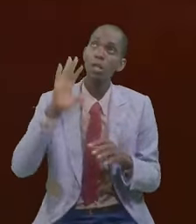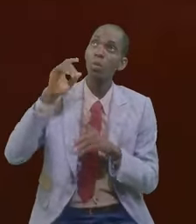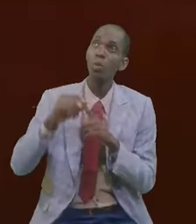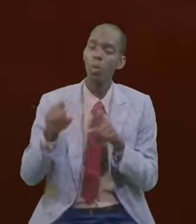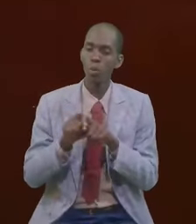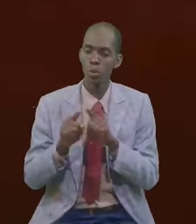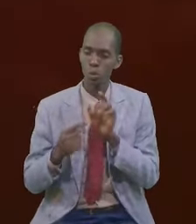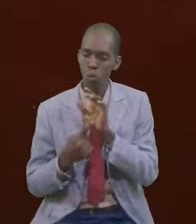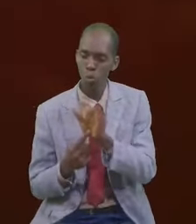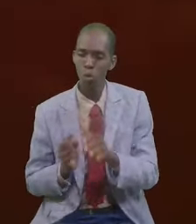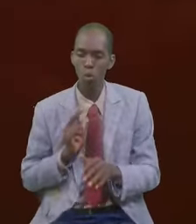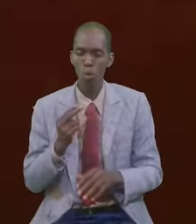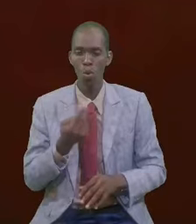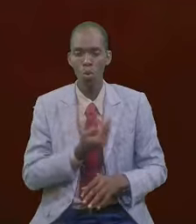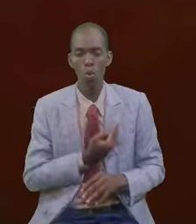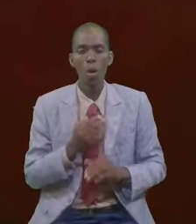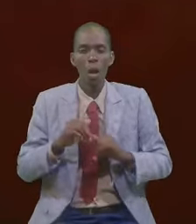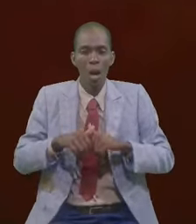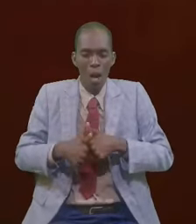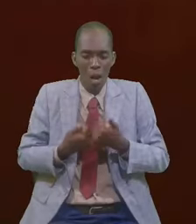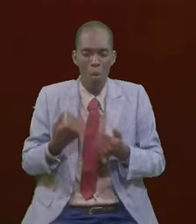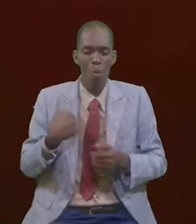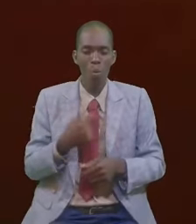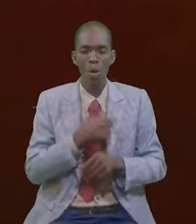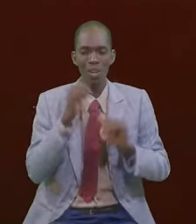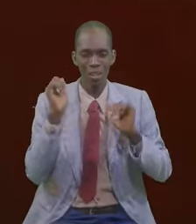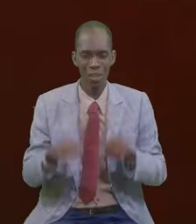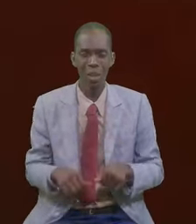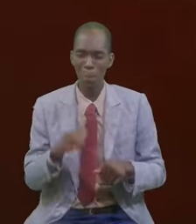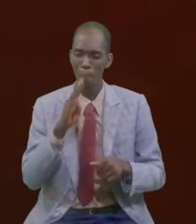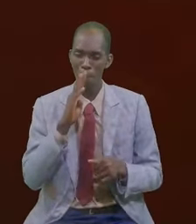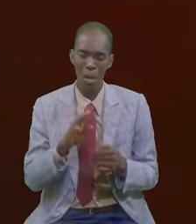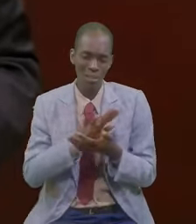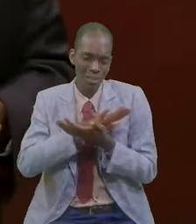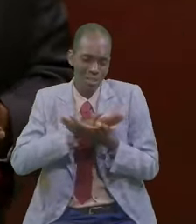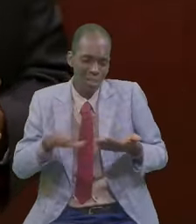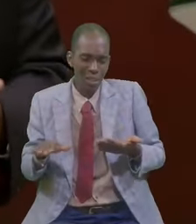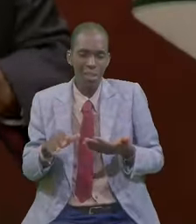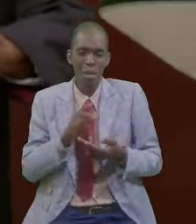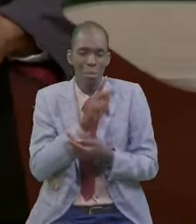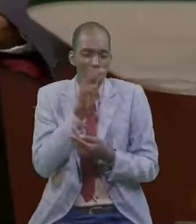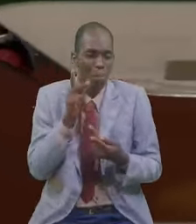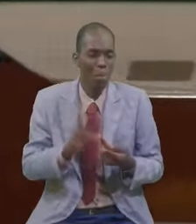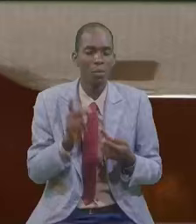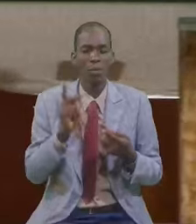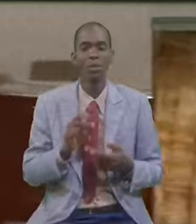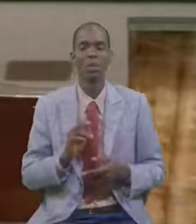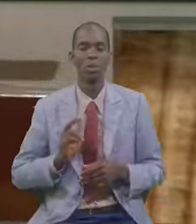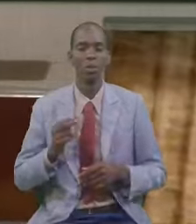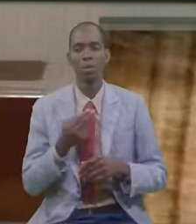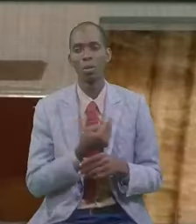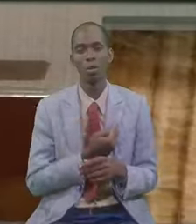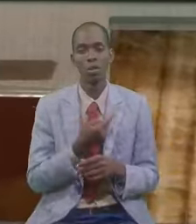et qui nous montre comment nous pouvons être si purifiés et lavés pour nous rendre